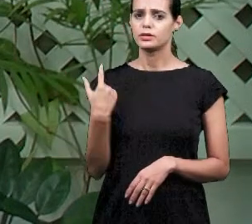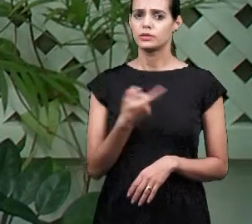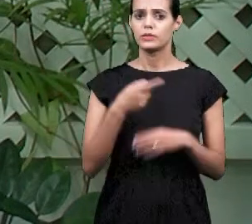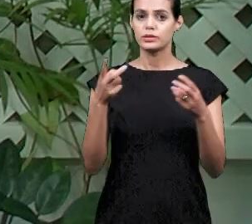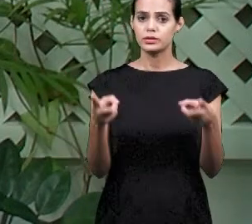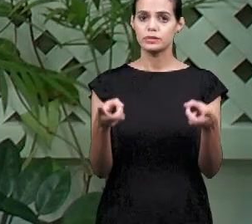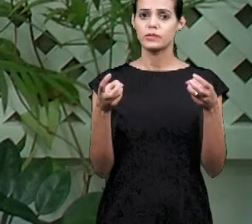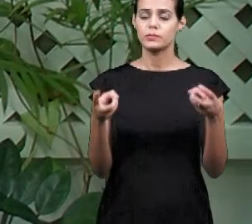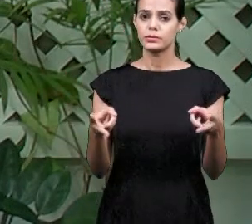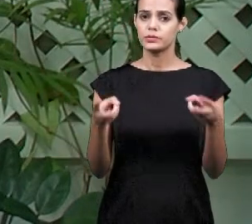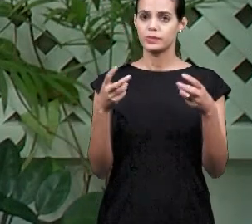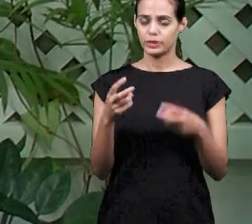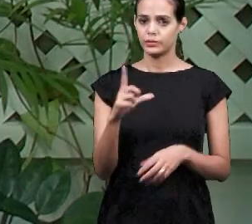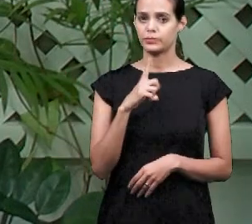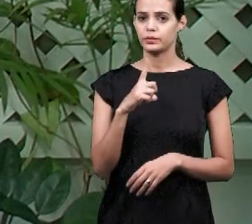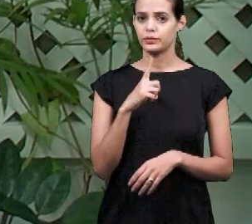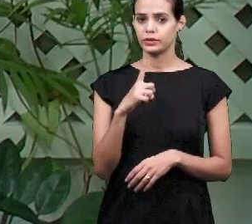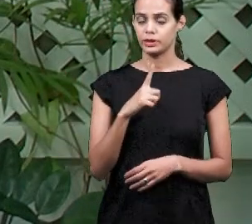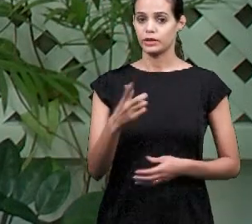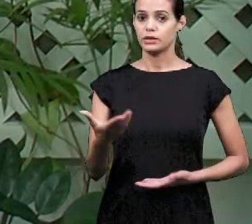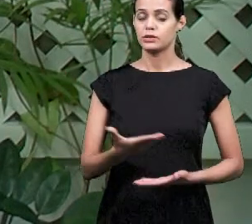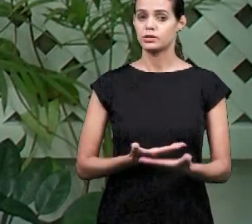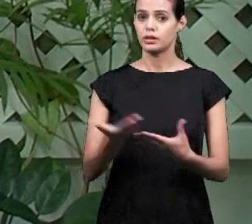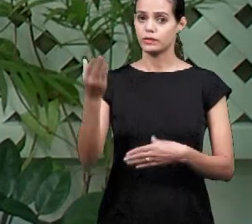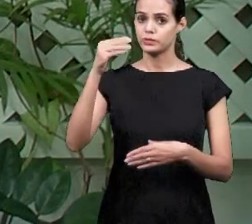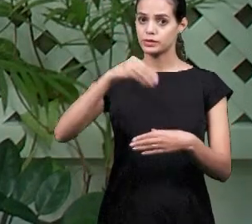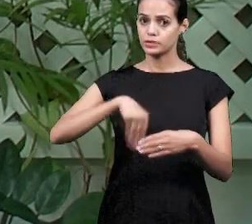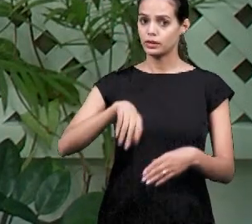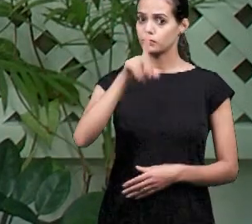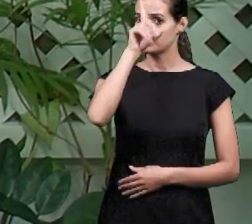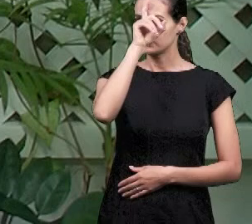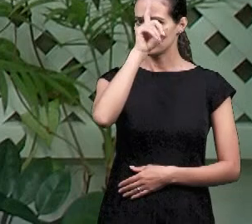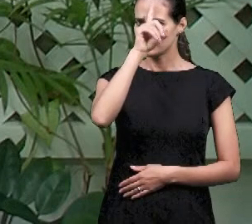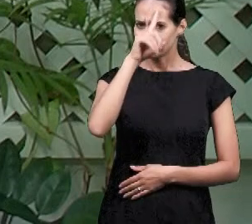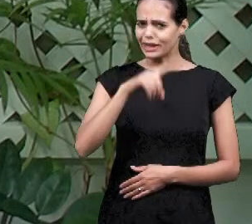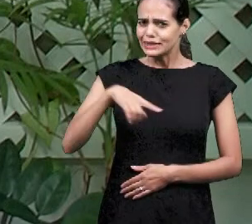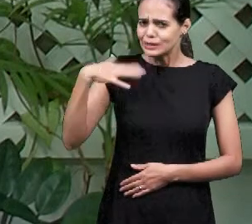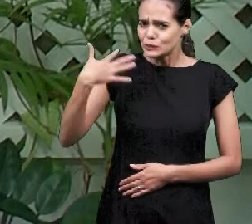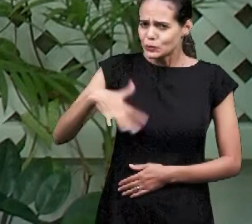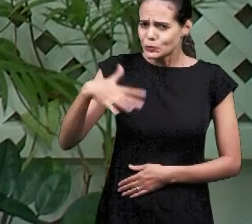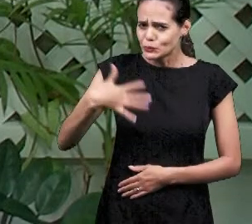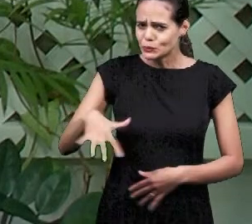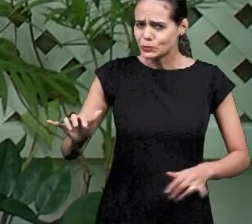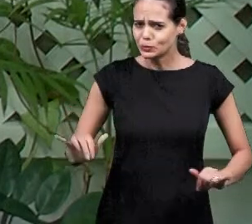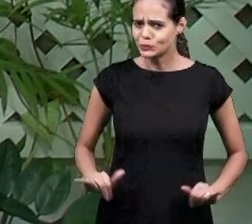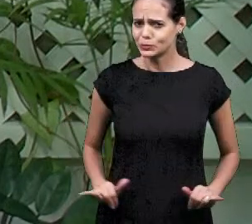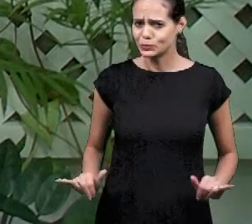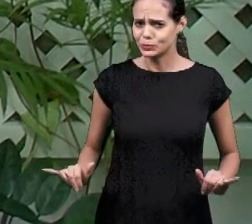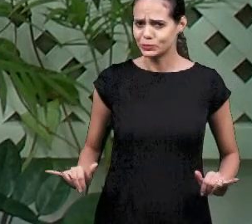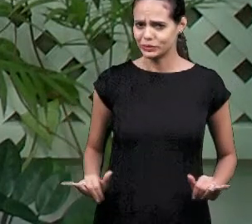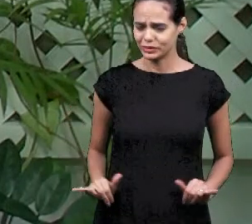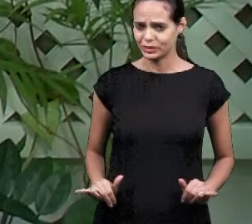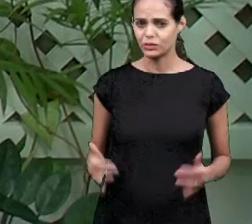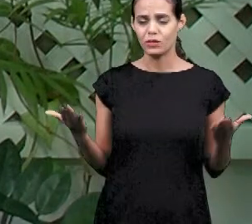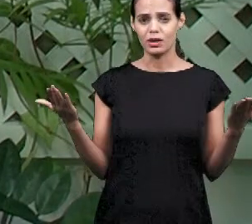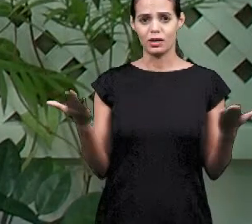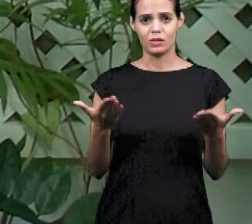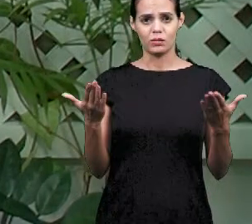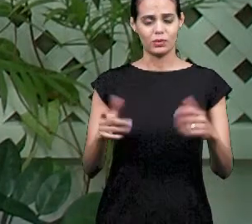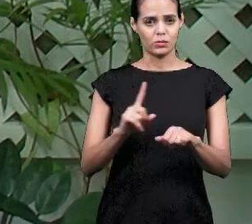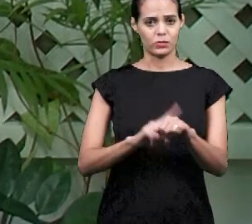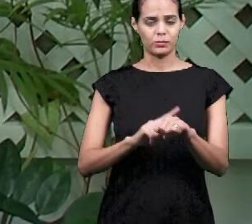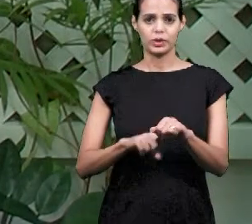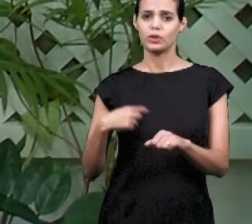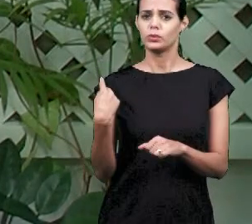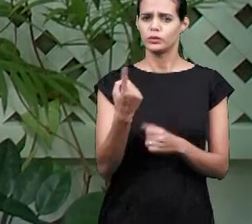Vous ne pouvez pas savoir si elle va faire bien ou mal, mais consultez le Seigneur. Nous avons une ressource. On n'a pas besoin